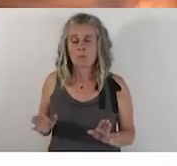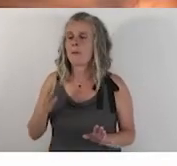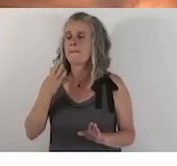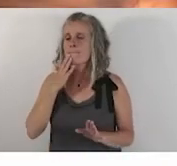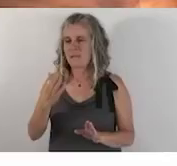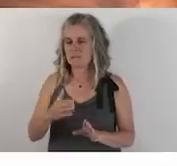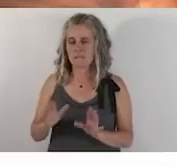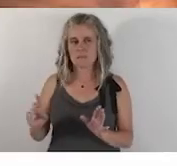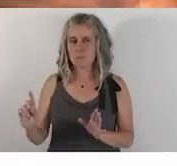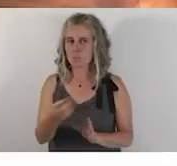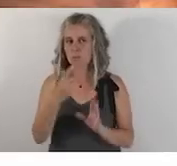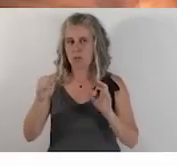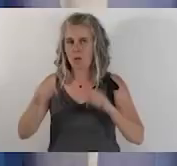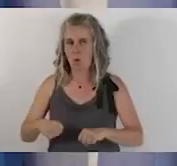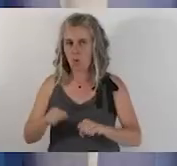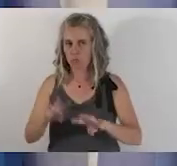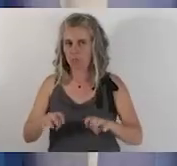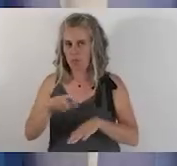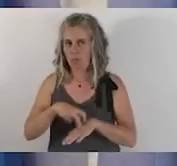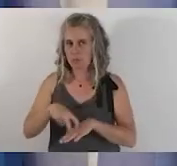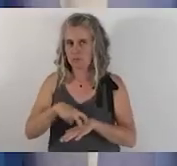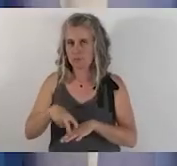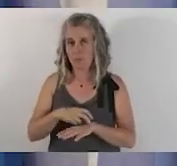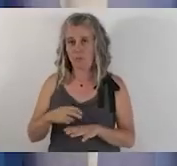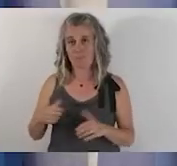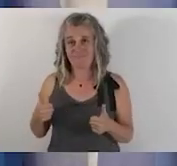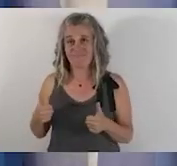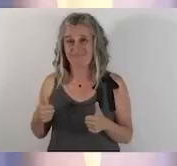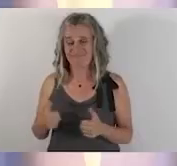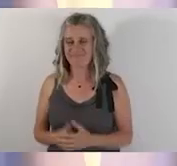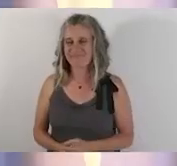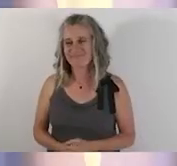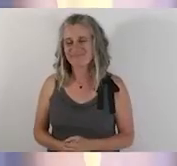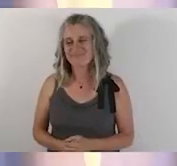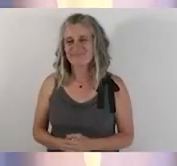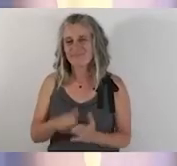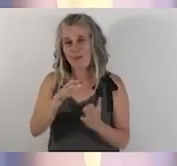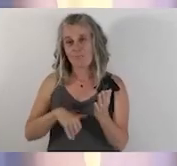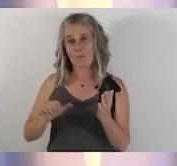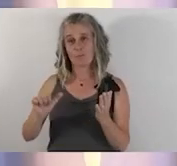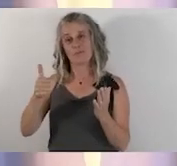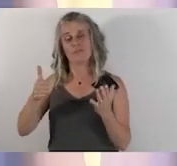remercie. Unanimité du conseil d'arrondissement. C'est une belle entrée en matière.